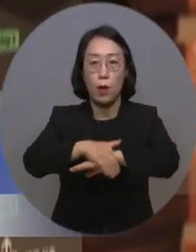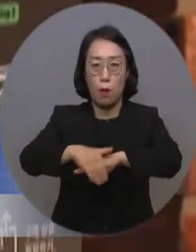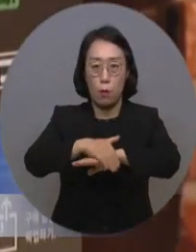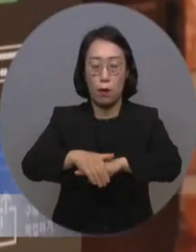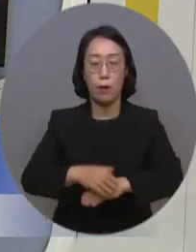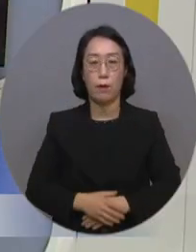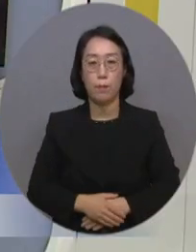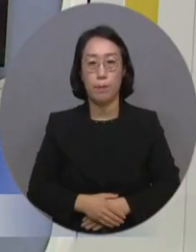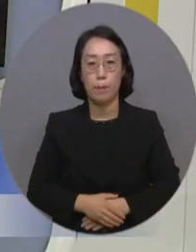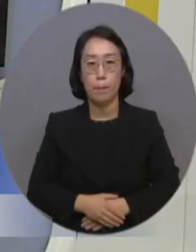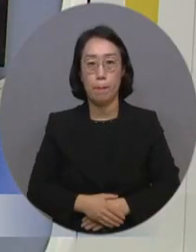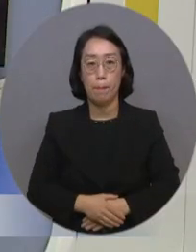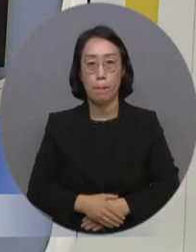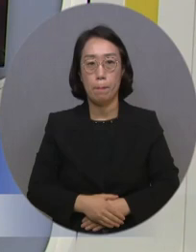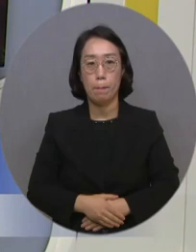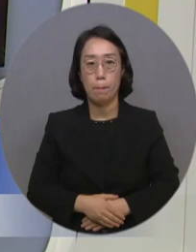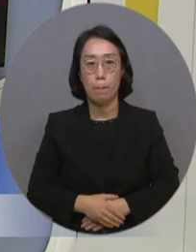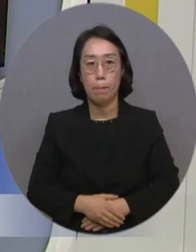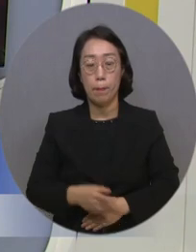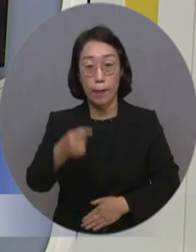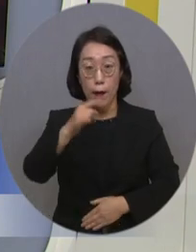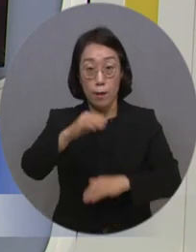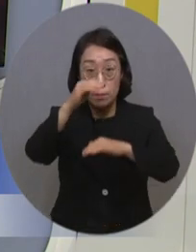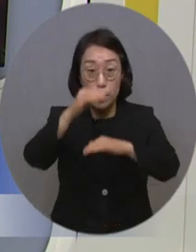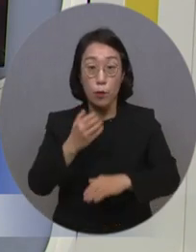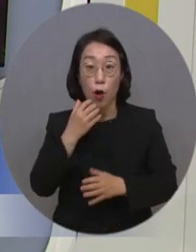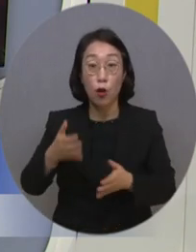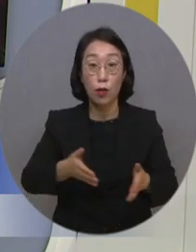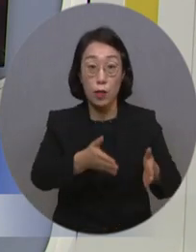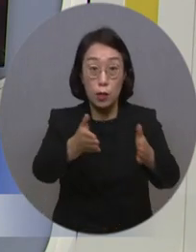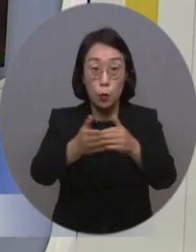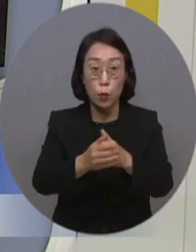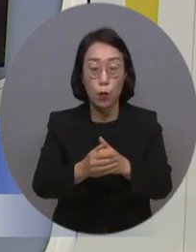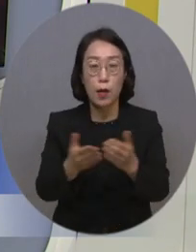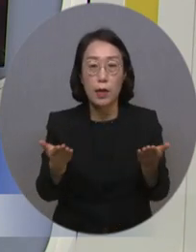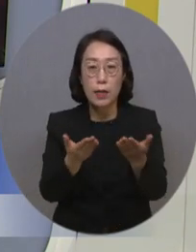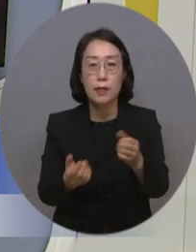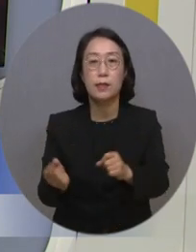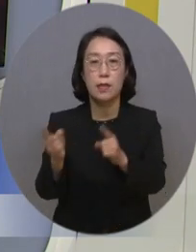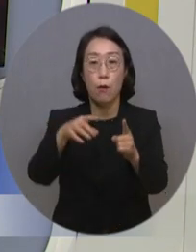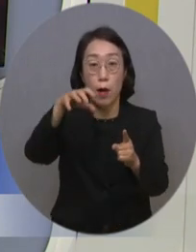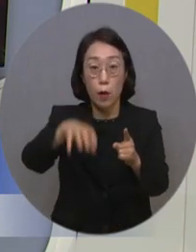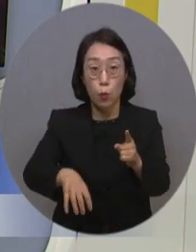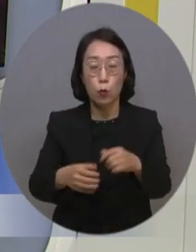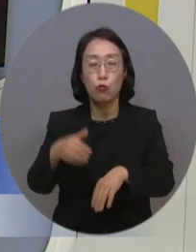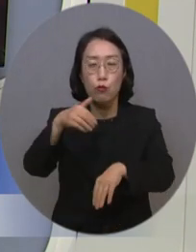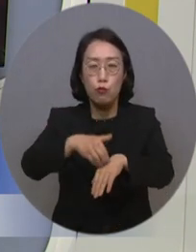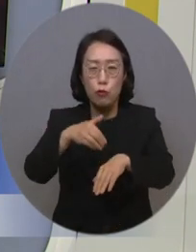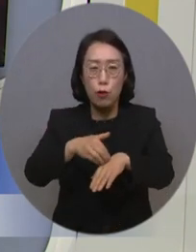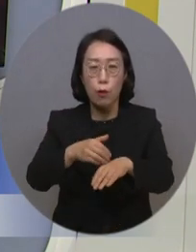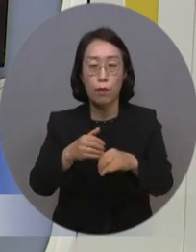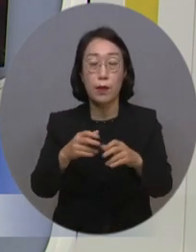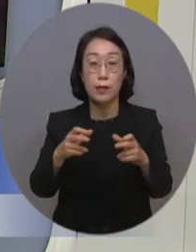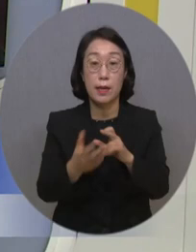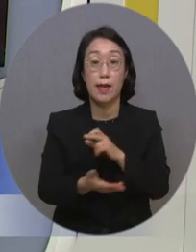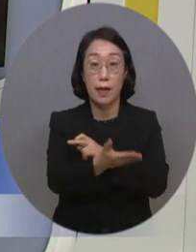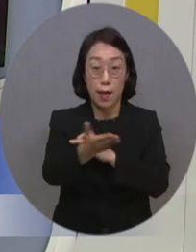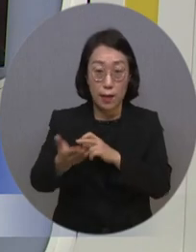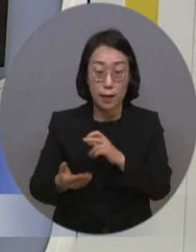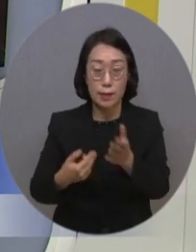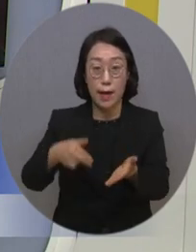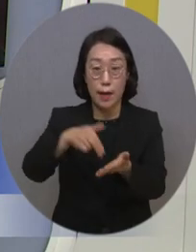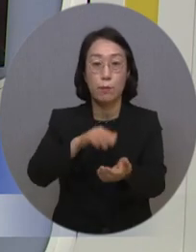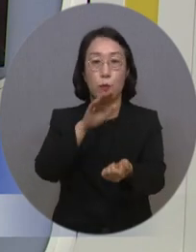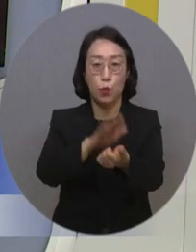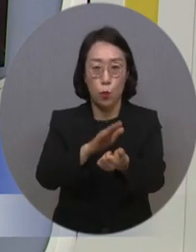말했습니다. 다음 기사는 경기도가 장애인 직업재활시설 내 훈련 장애인의 처우 개선과 자립 기반